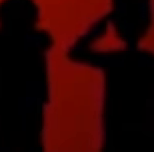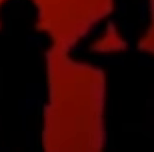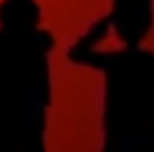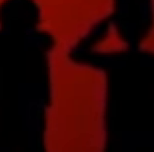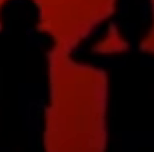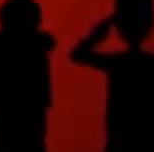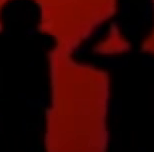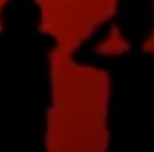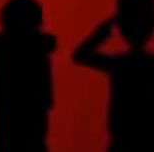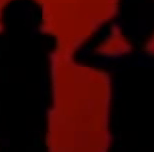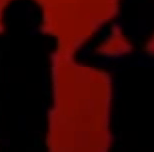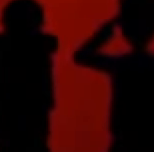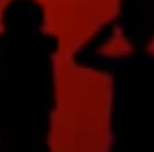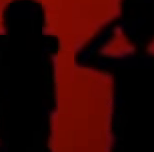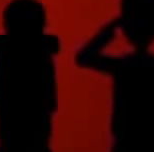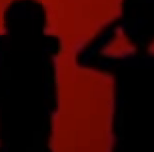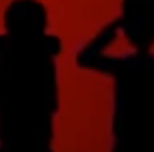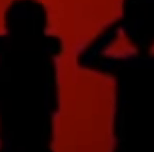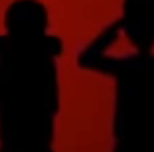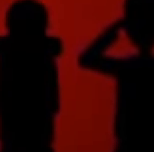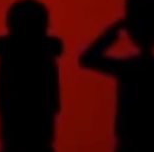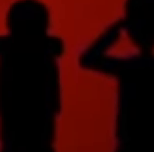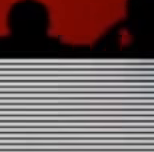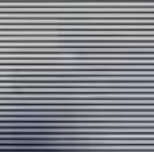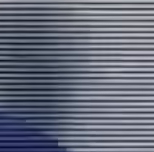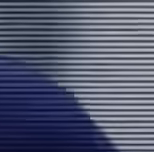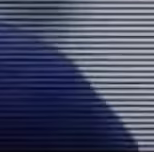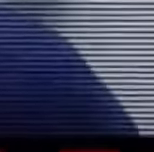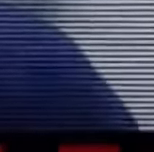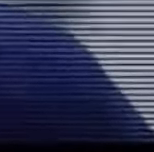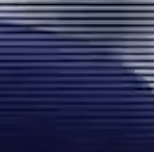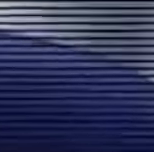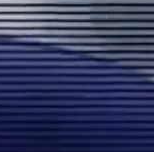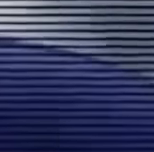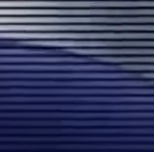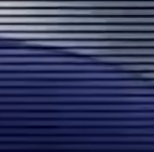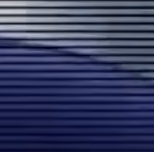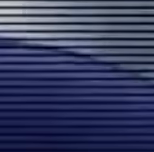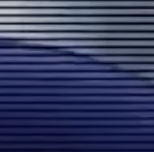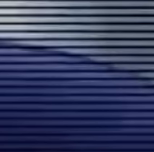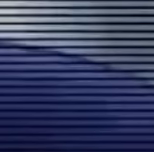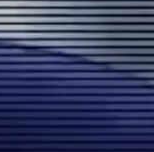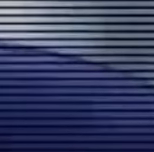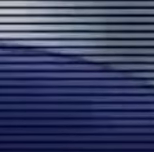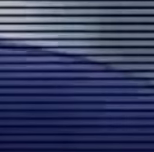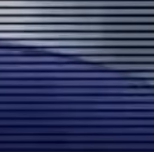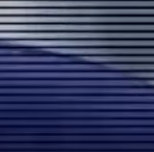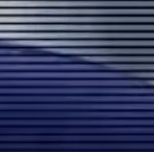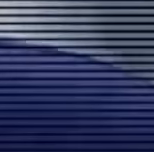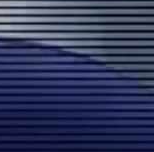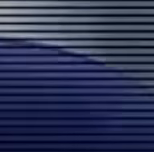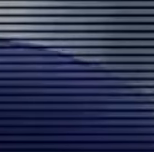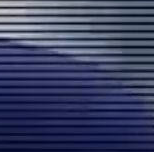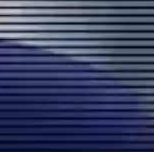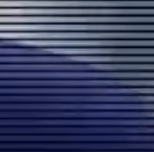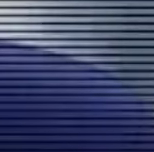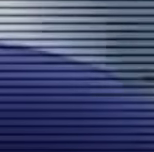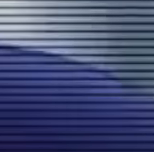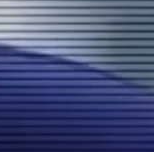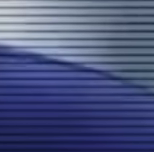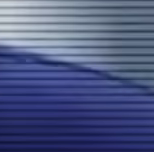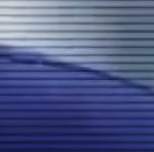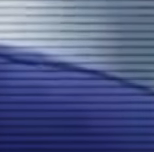sa kapangyarihan ng napakatagal. Kahit na bagsak ang ekonomiya, kahit